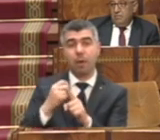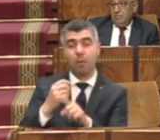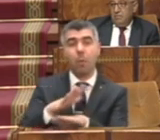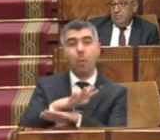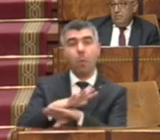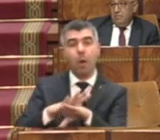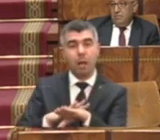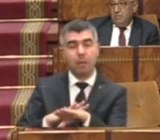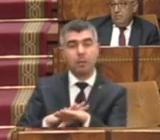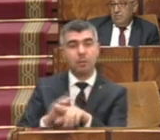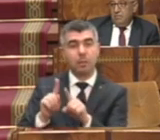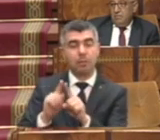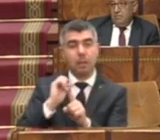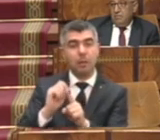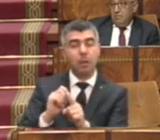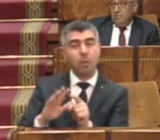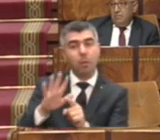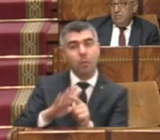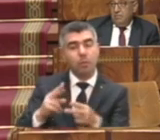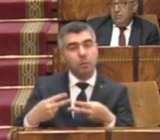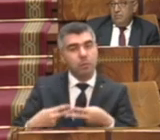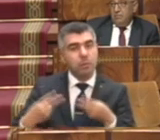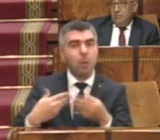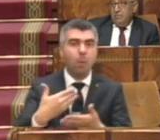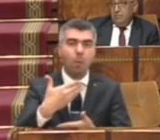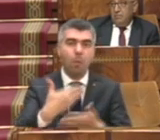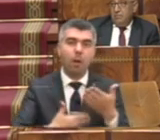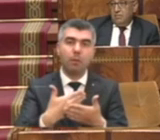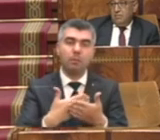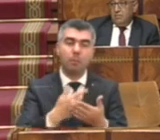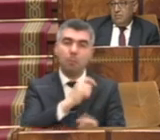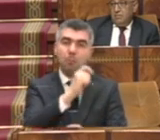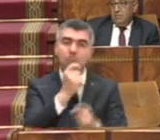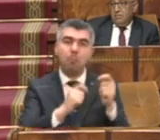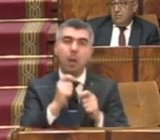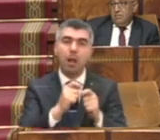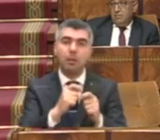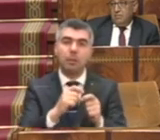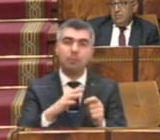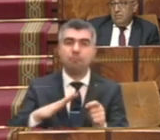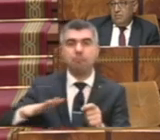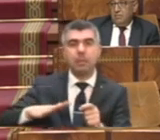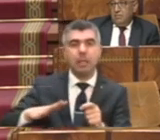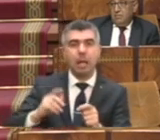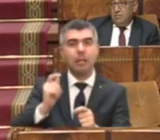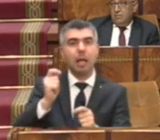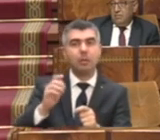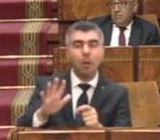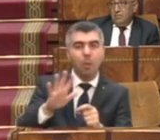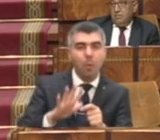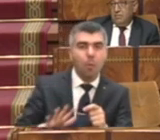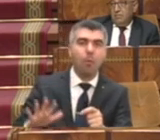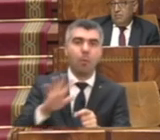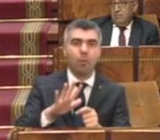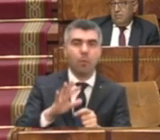مهيدية مشكورا على أساس إخراج ديال هذه الوثيقة ديال تصميم التهيئة من حيث الوجود، ودارت واحد الطريقة اللي